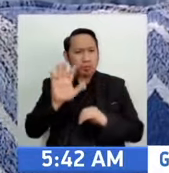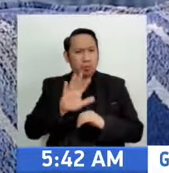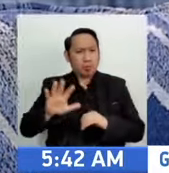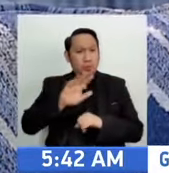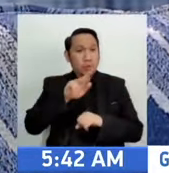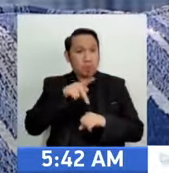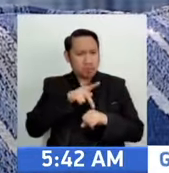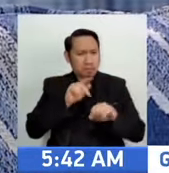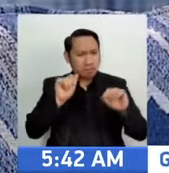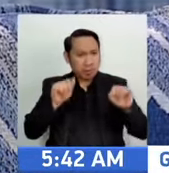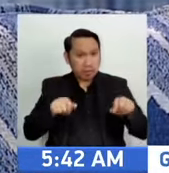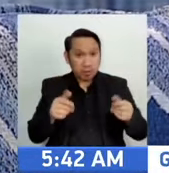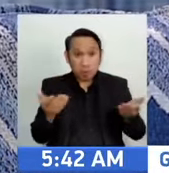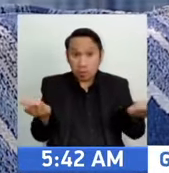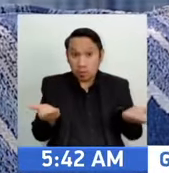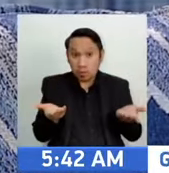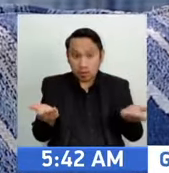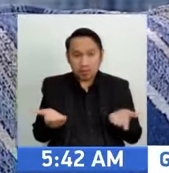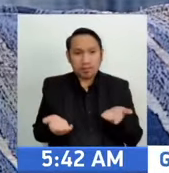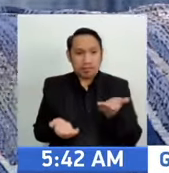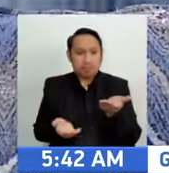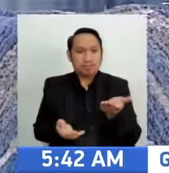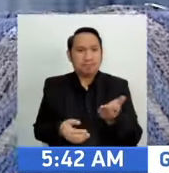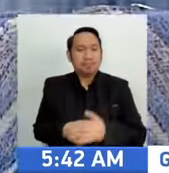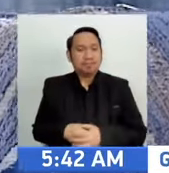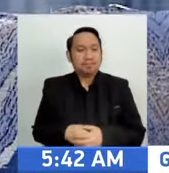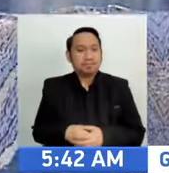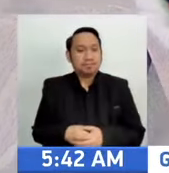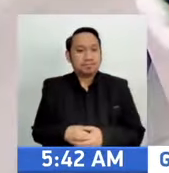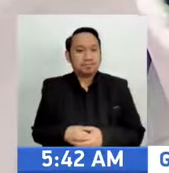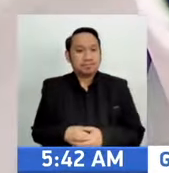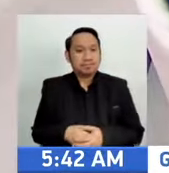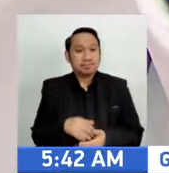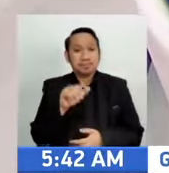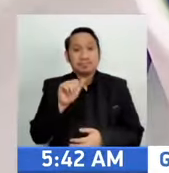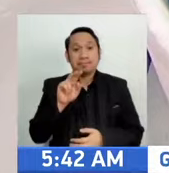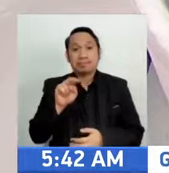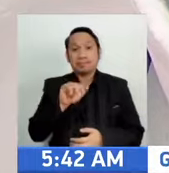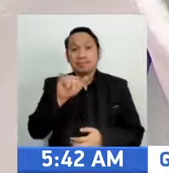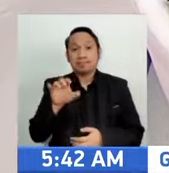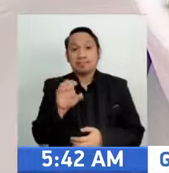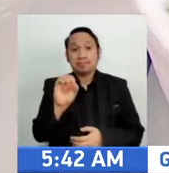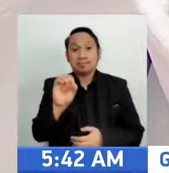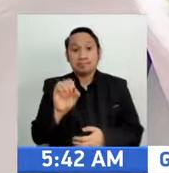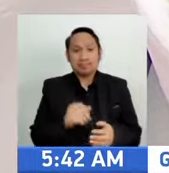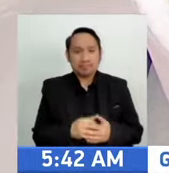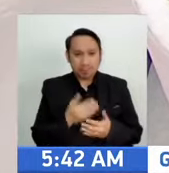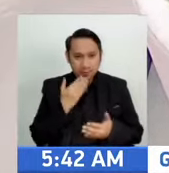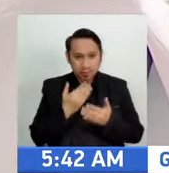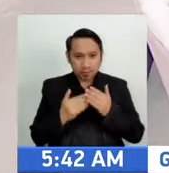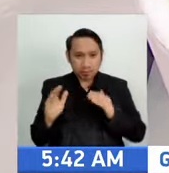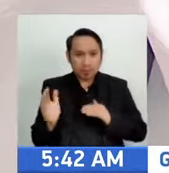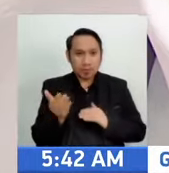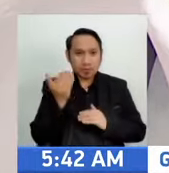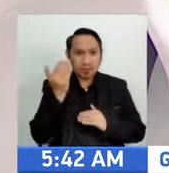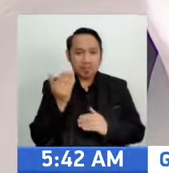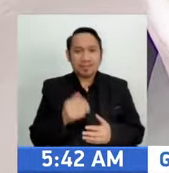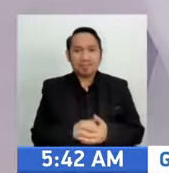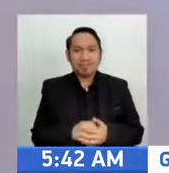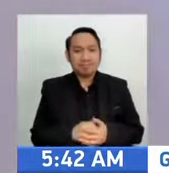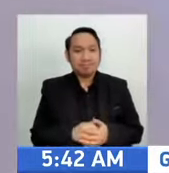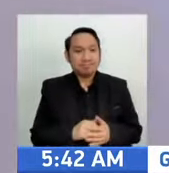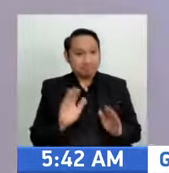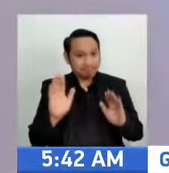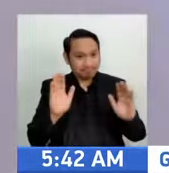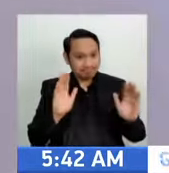alamin natin mula kay UH Weather Presenter, Anjo Pertiera. Anjo, good morning! Good morning, Miss Susan. Good morning po,